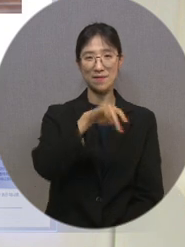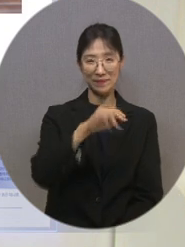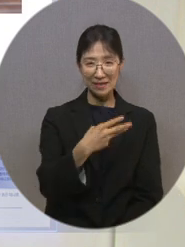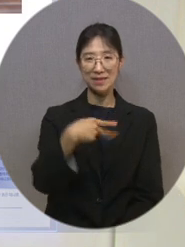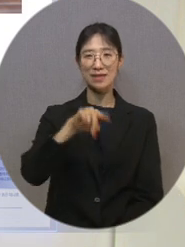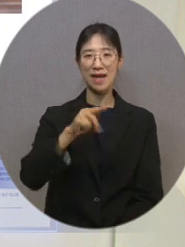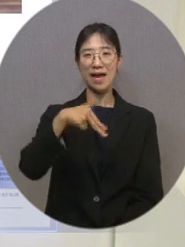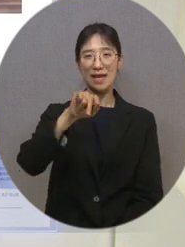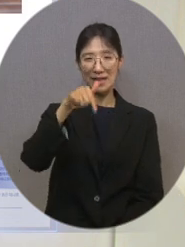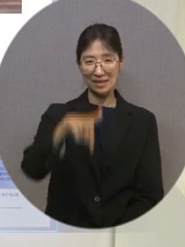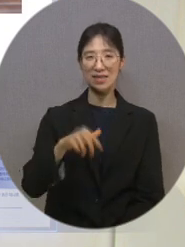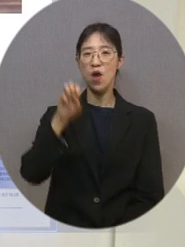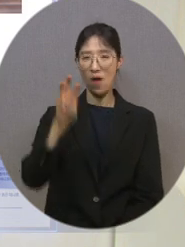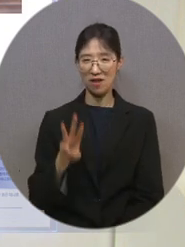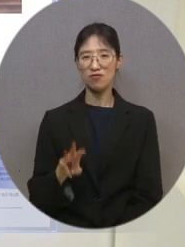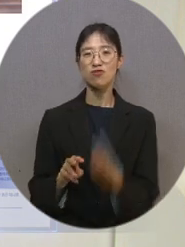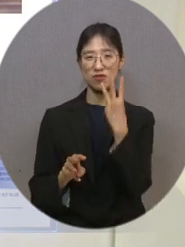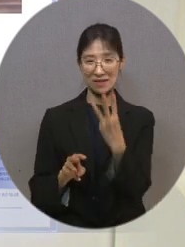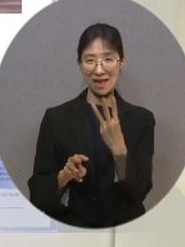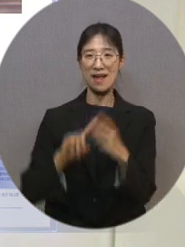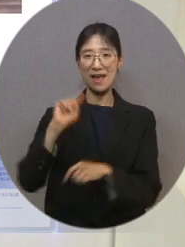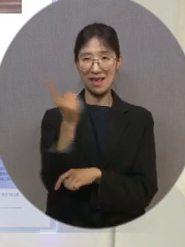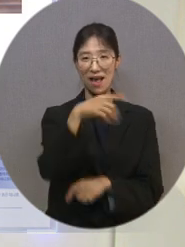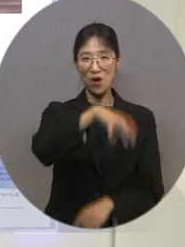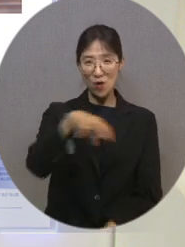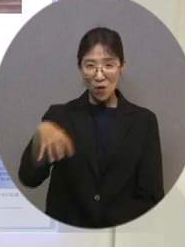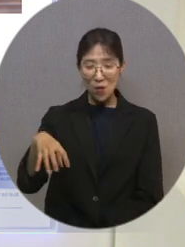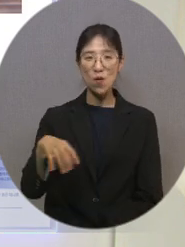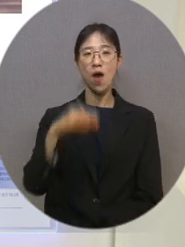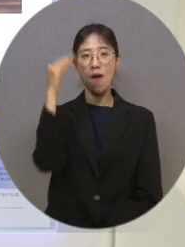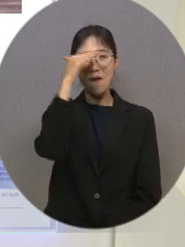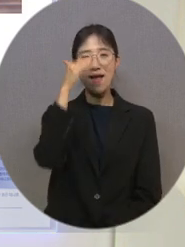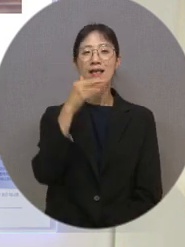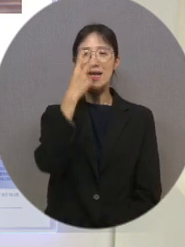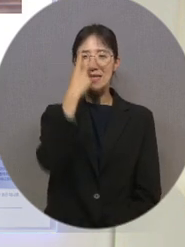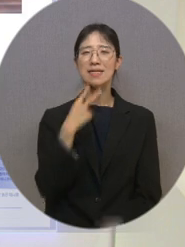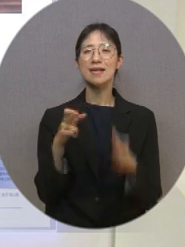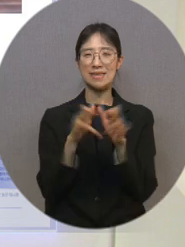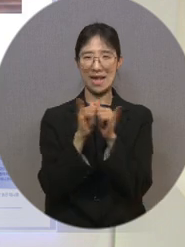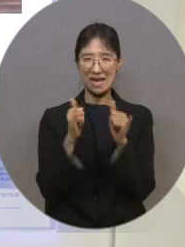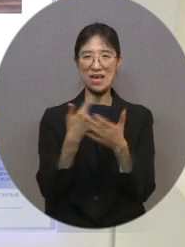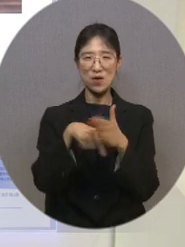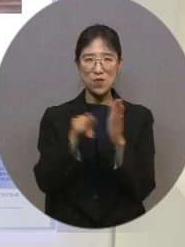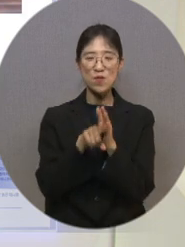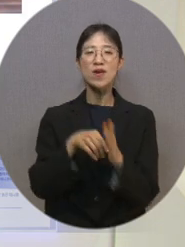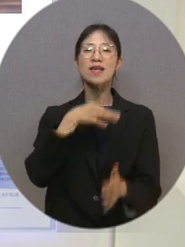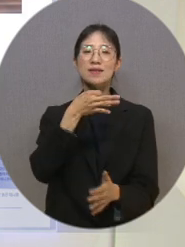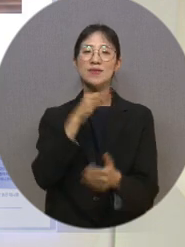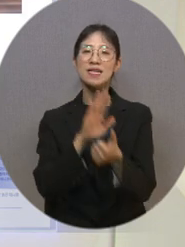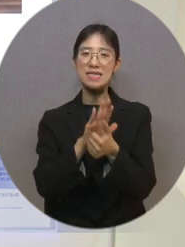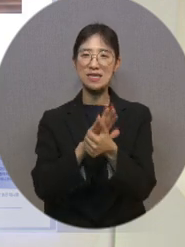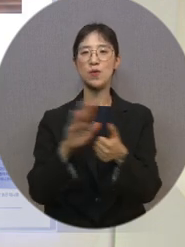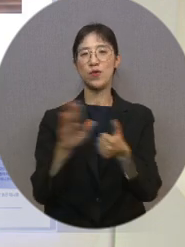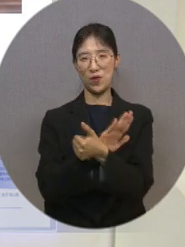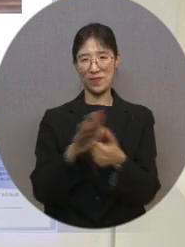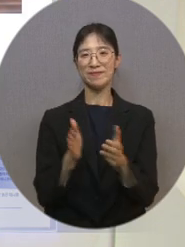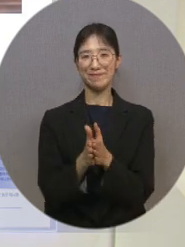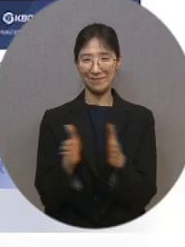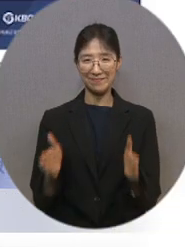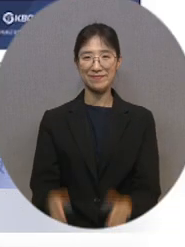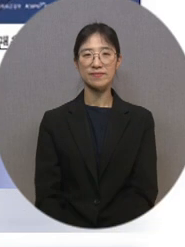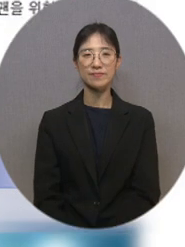사직, 광주 3개 구장에서 현장관람 시각장애인 야구팬을 위한 중계 음성지원 서비스를